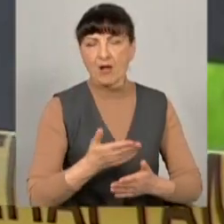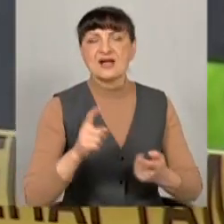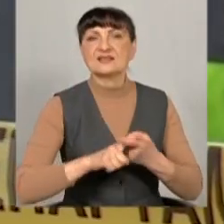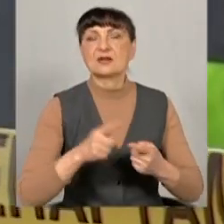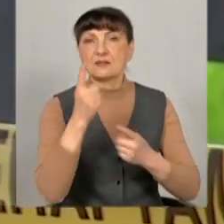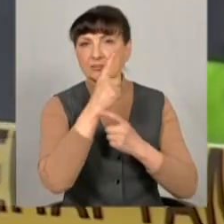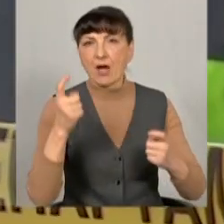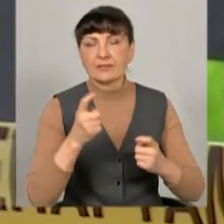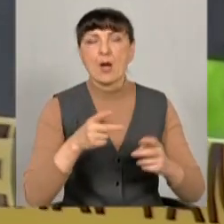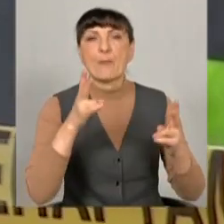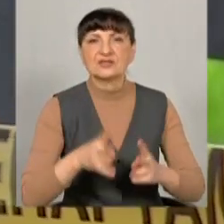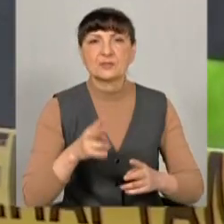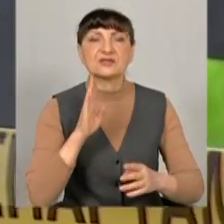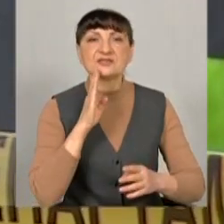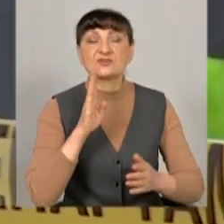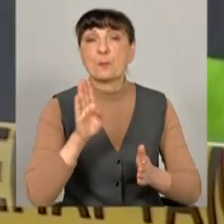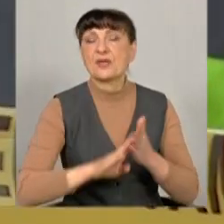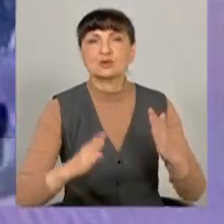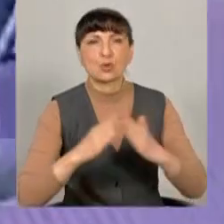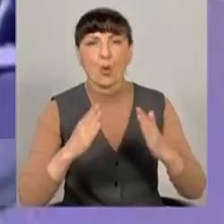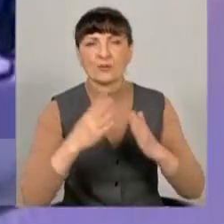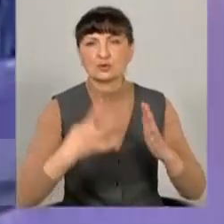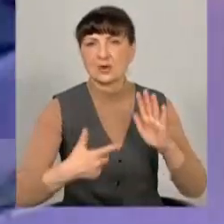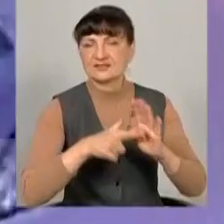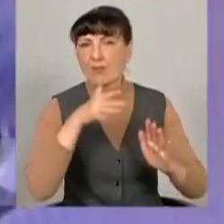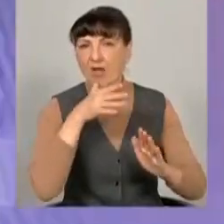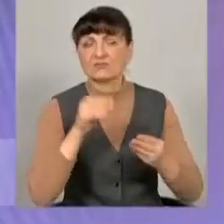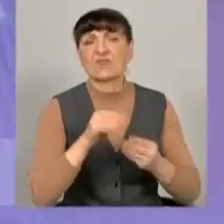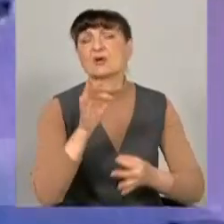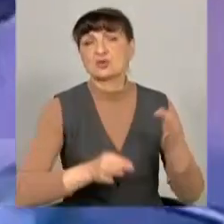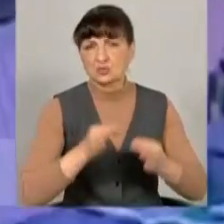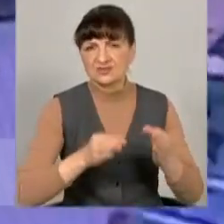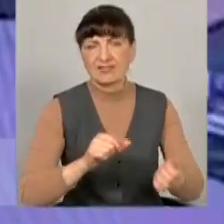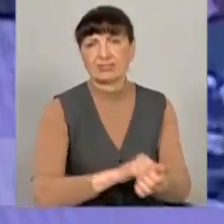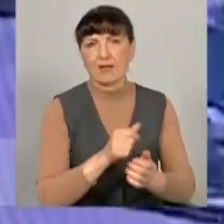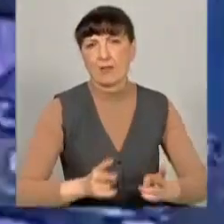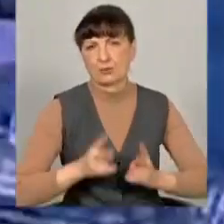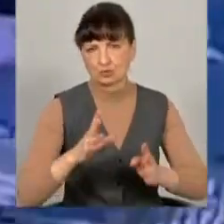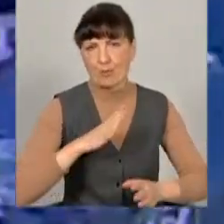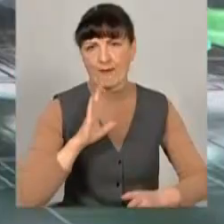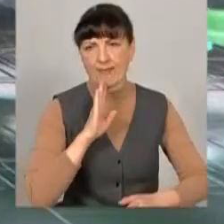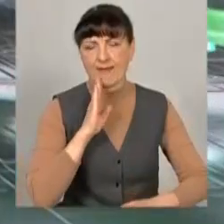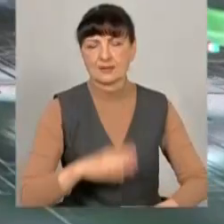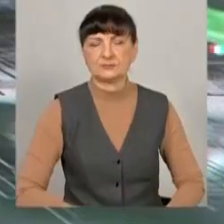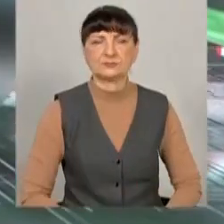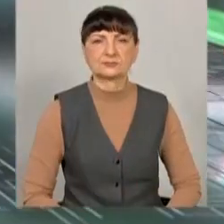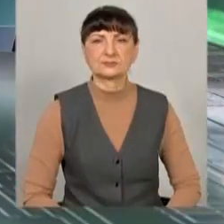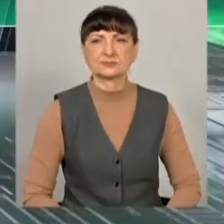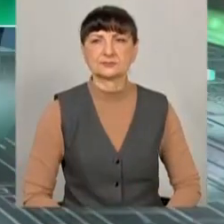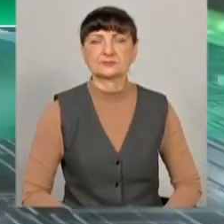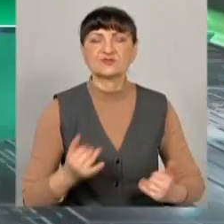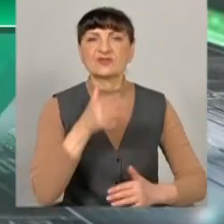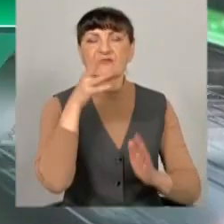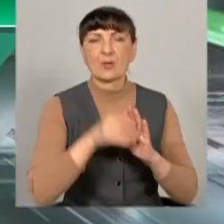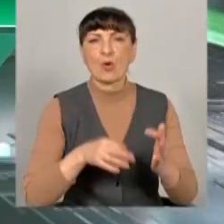данным, потерпевшая оказалась бездомная 47 лет, неоднократно судимая за наркопреступление. В настоящее время в